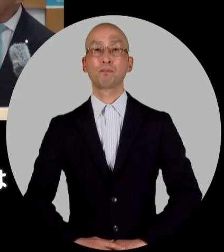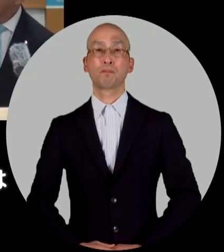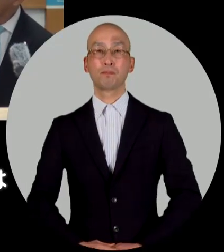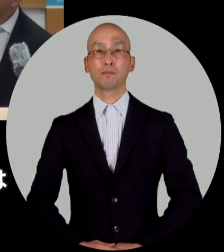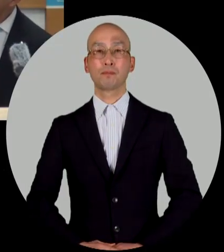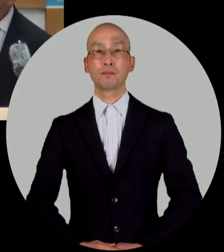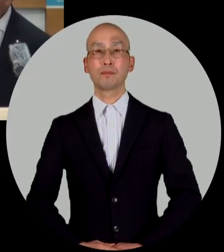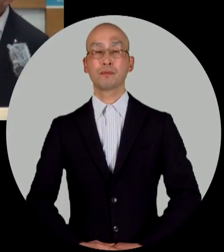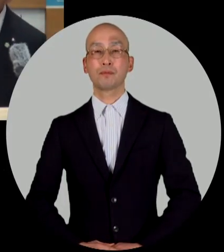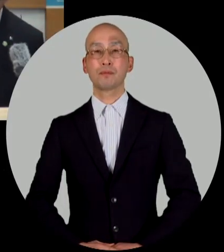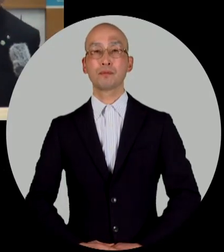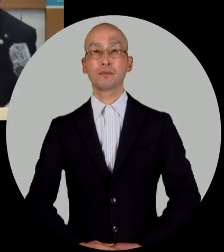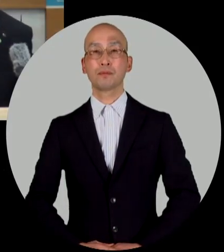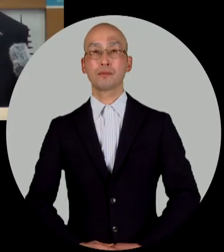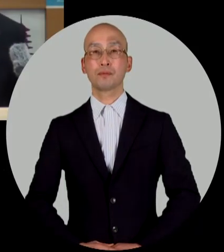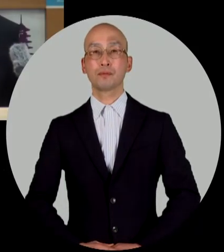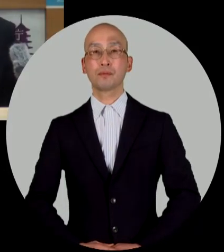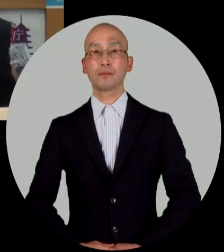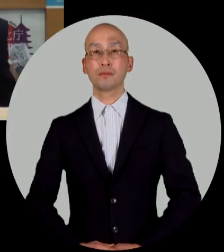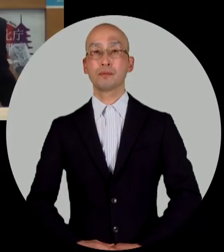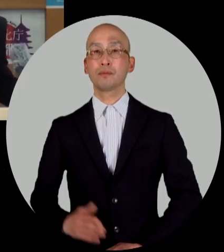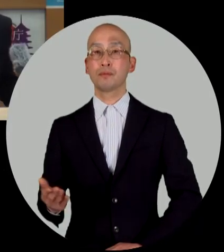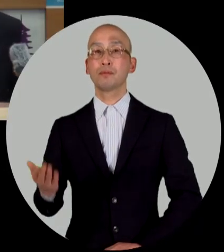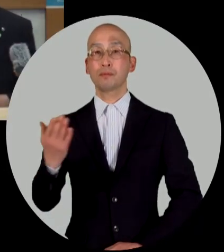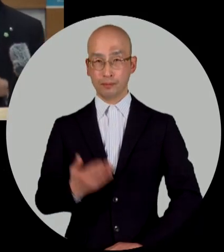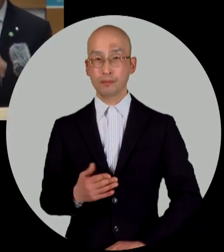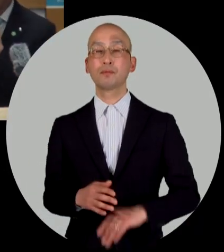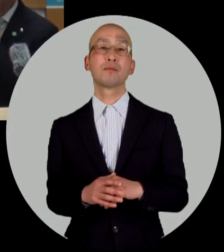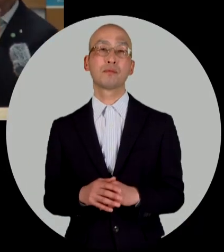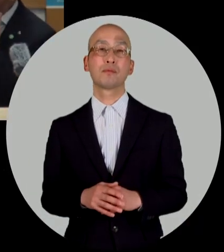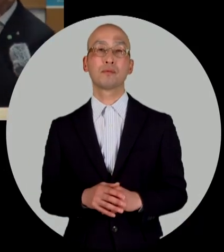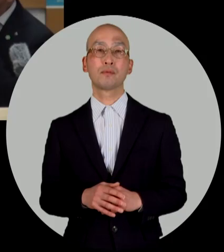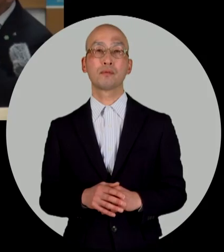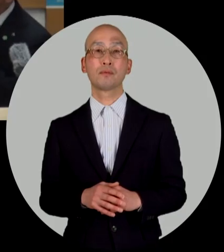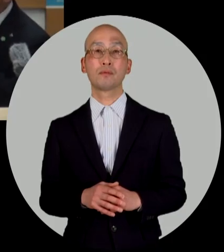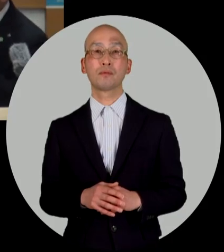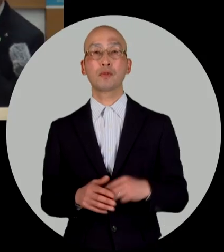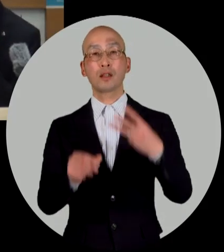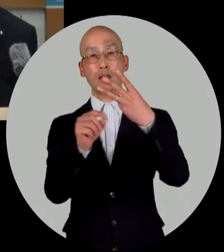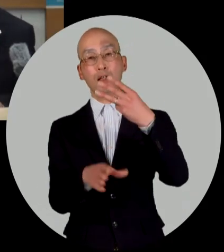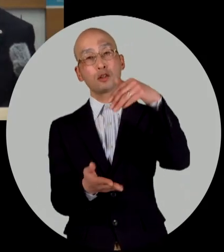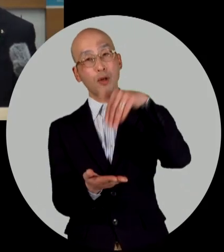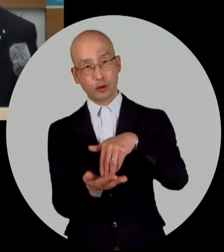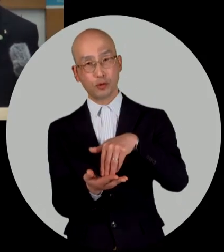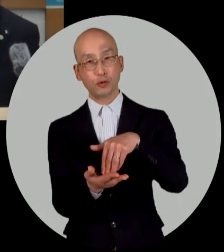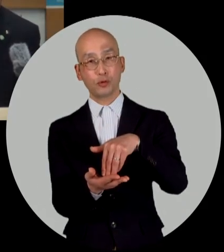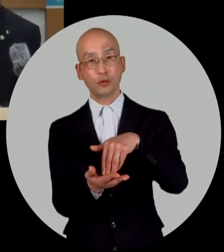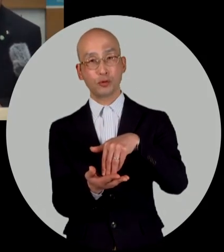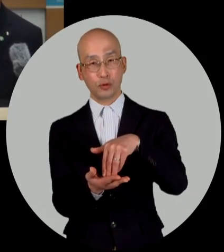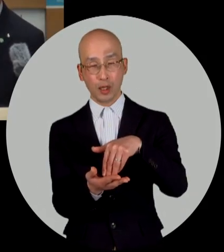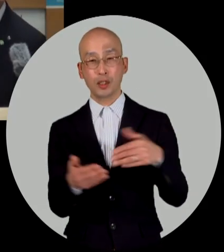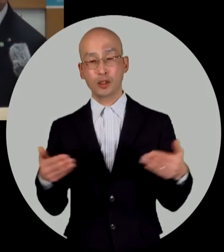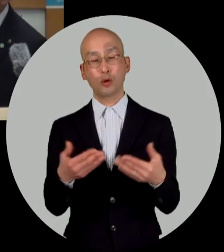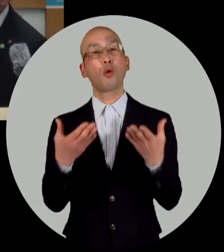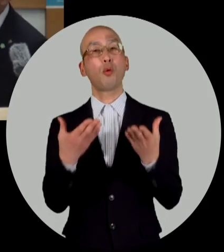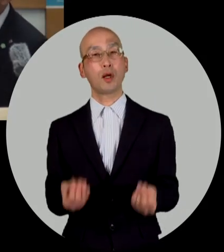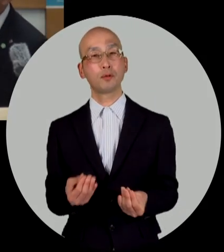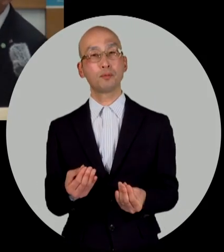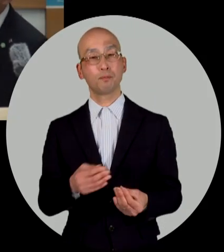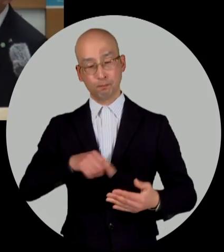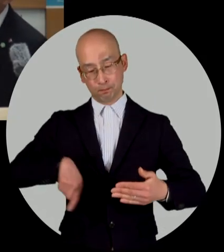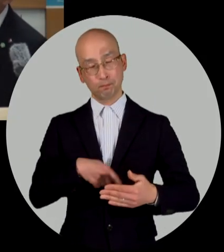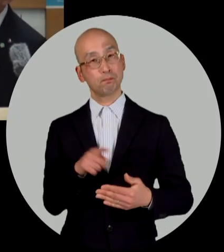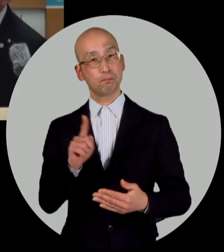。それから先ほどちょっと言いました、3月末をもって、事業の終了縮小